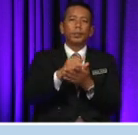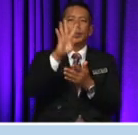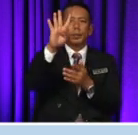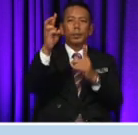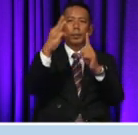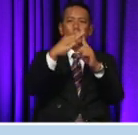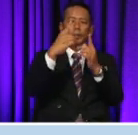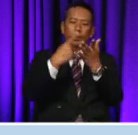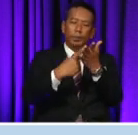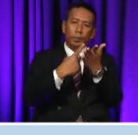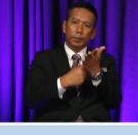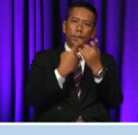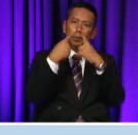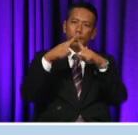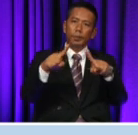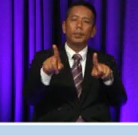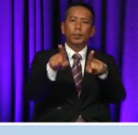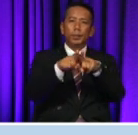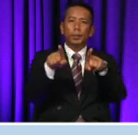bisa jawaban bersama-sama